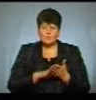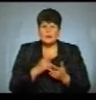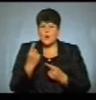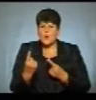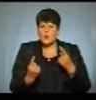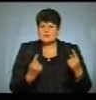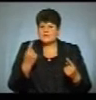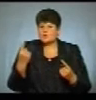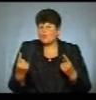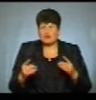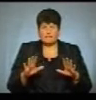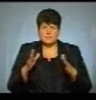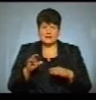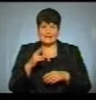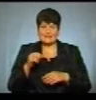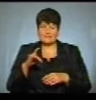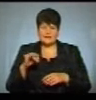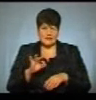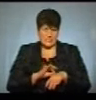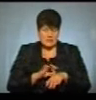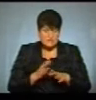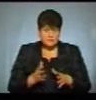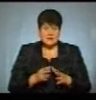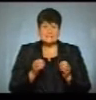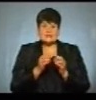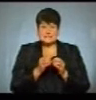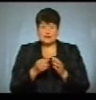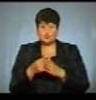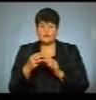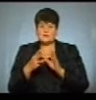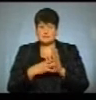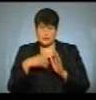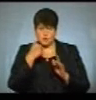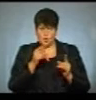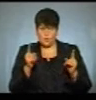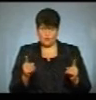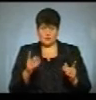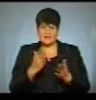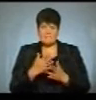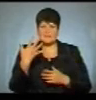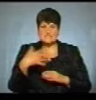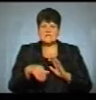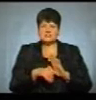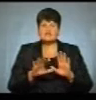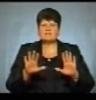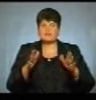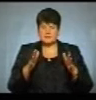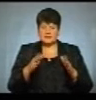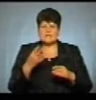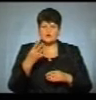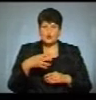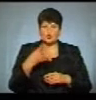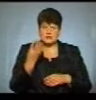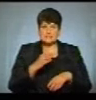випадки дифтерії. Зокрема, якщо взяти період з 10 по 18 рік, ми маємо 56 випадків, з яких 44 –